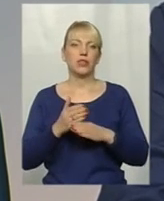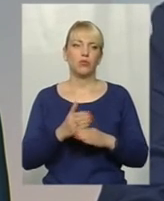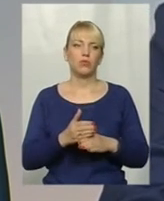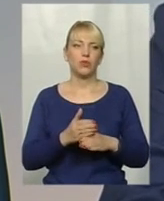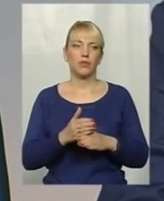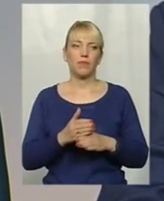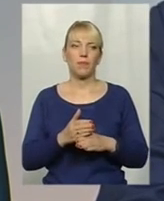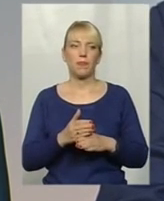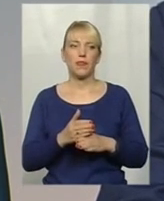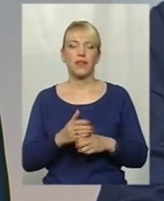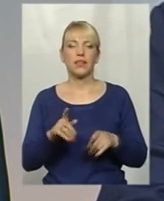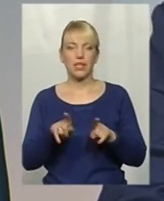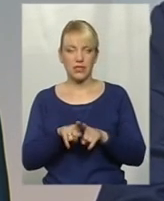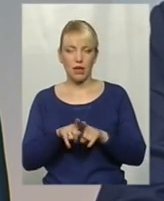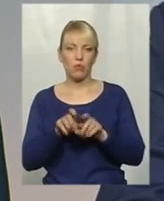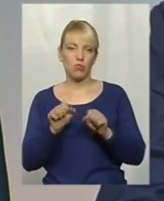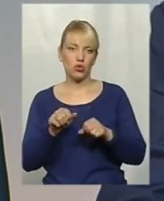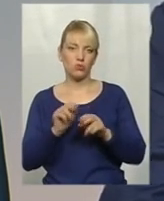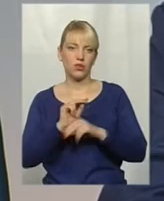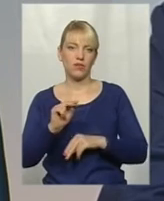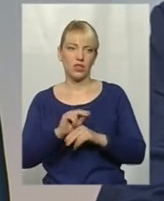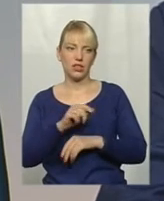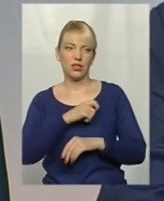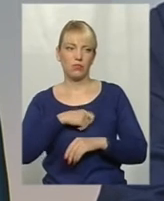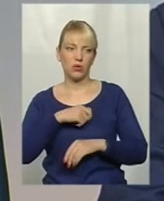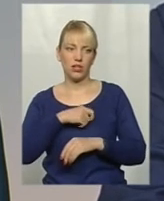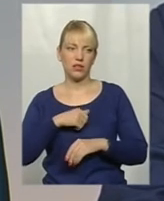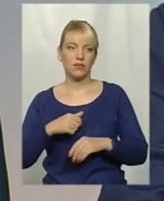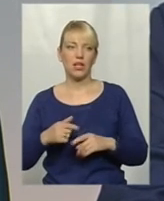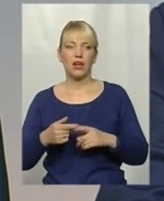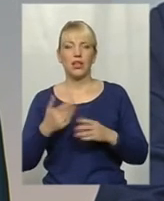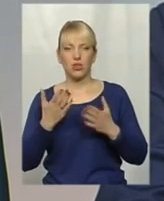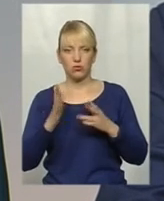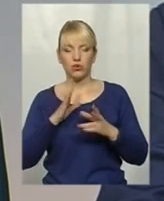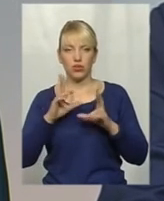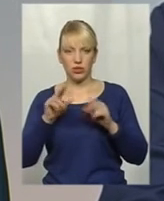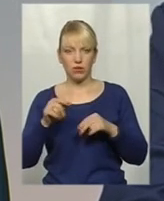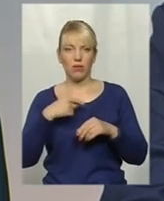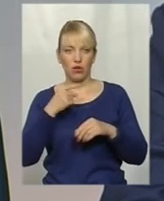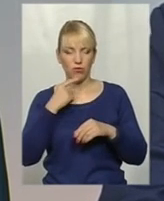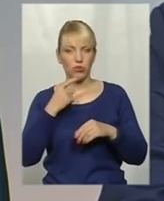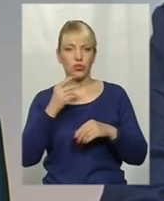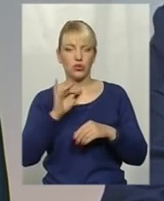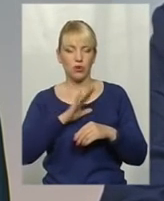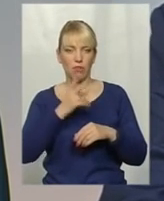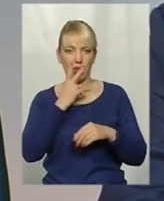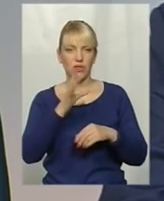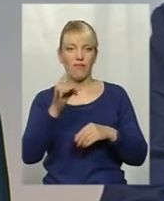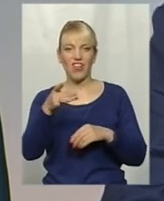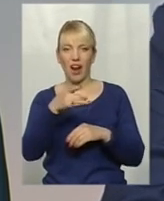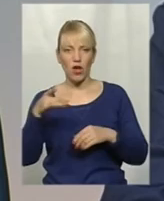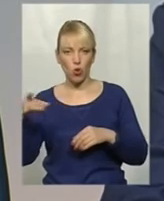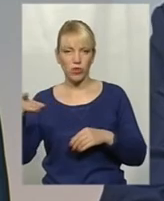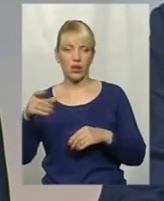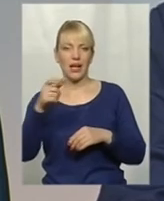голів, а й так само депутатів, тому що будемо відверті, я сам працював 10 років на рівні району і, на жаль, дійсно потребує підвищення кваліфікації